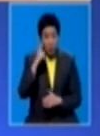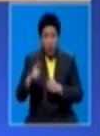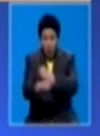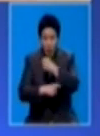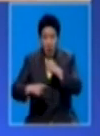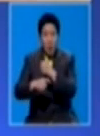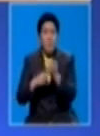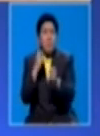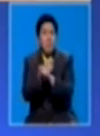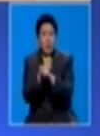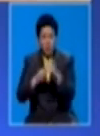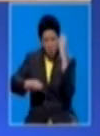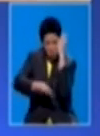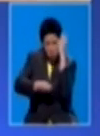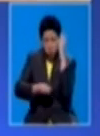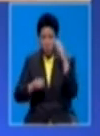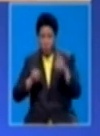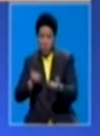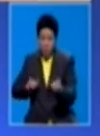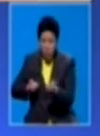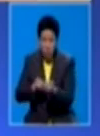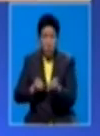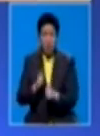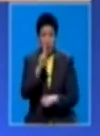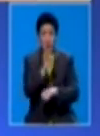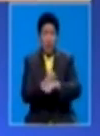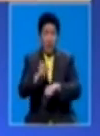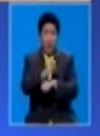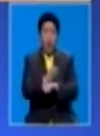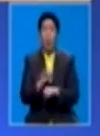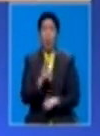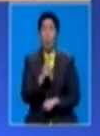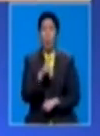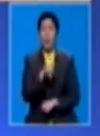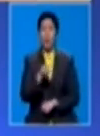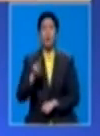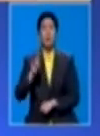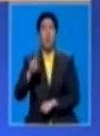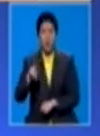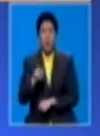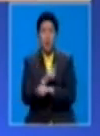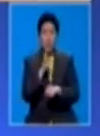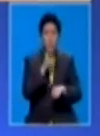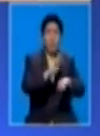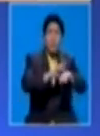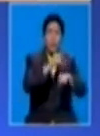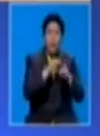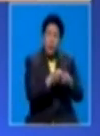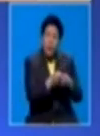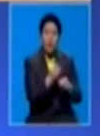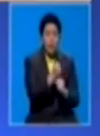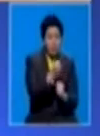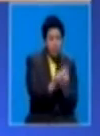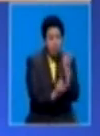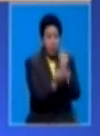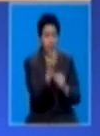บบเคมีนั้นใช้ต้นทุนสูงไร่ละ 6,000 ถึง 7,000 บาทในขณะที่ทำนาอินทรีย์ใช้ต้นทุนเพียง 2,000 ถึง 3,000 บา